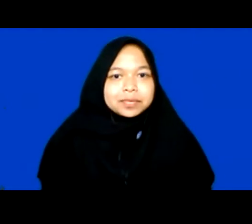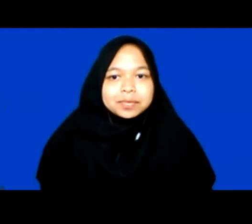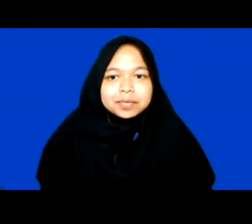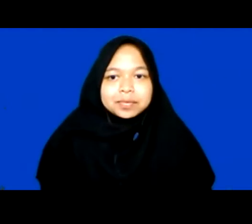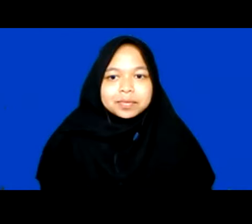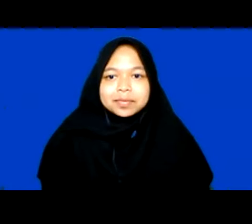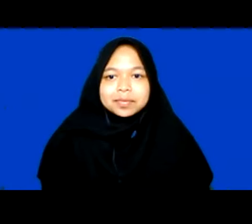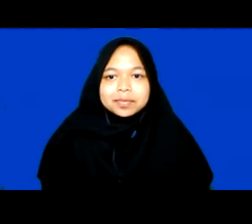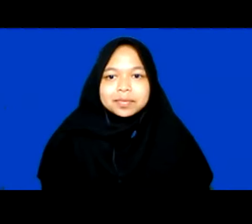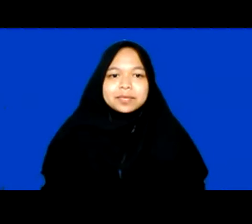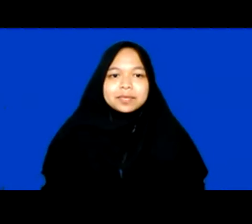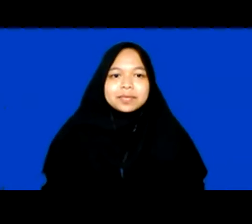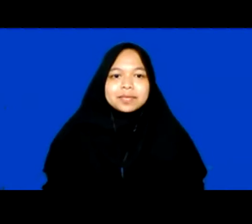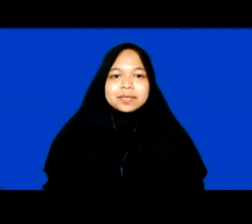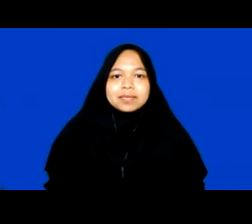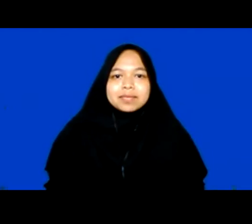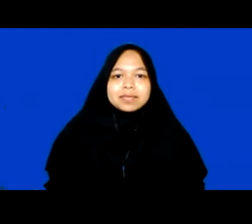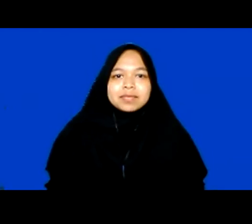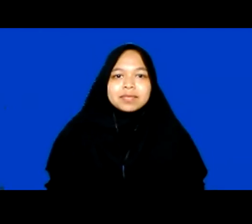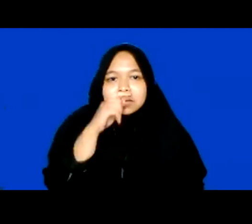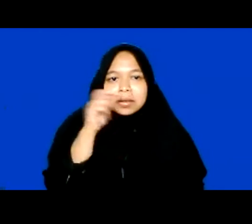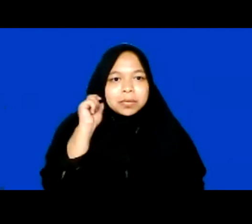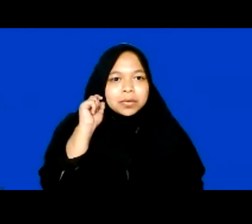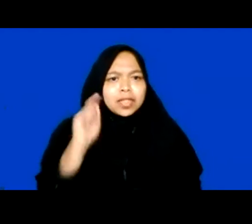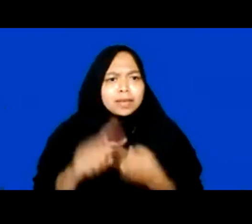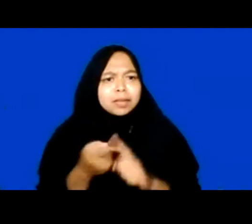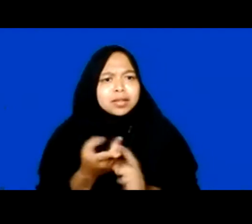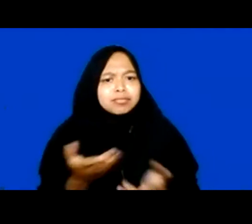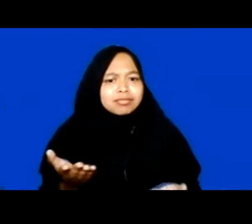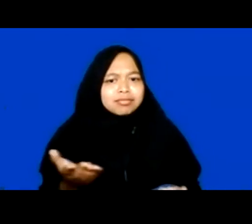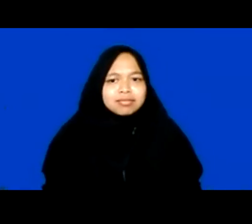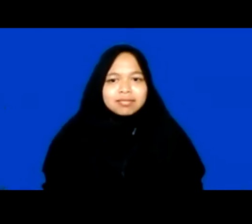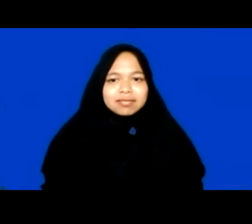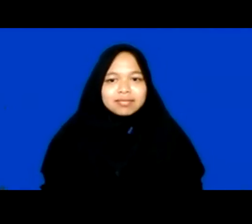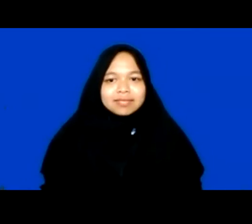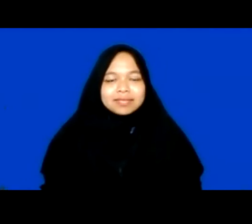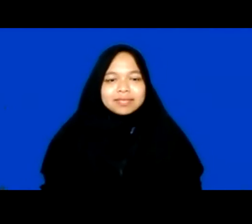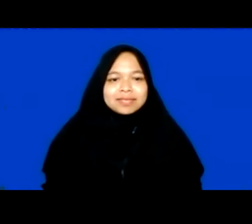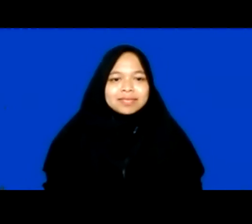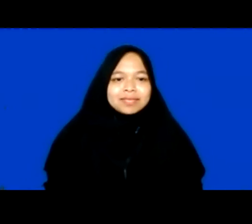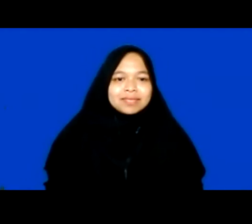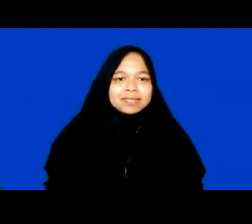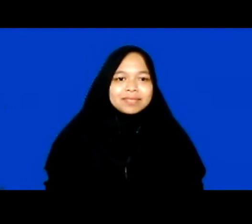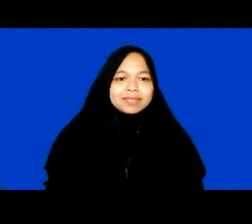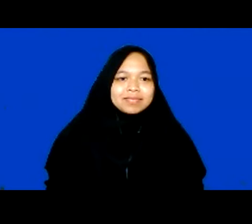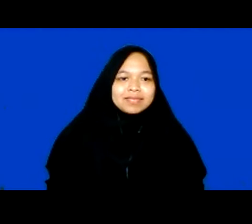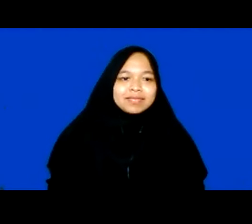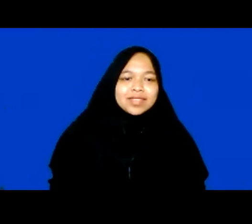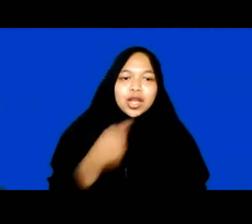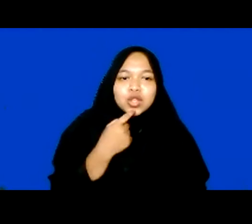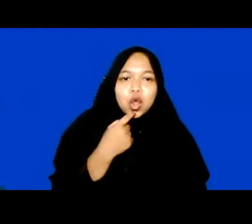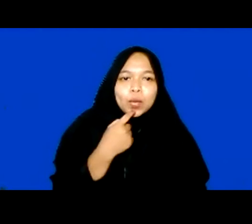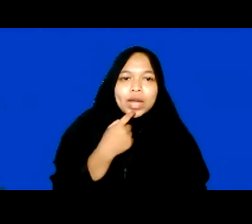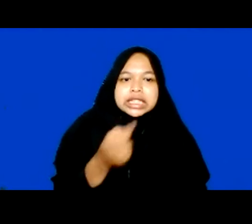Bapak, Ibu, dan sekalian. Oh, sepertinya belum ada nih Mas Kirai, sambil menunggu mungkin langsung dijawab aja ya Mas